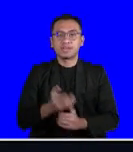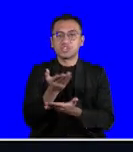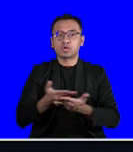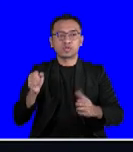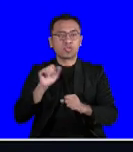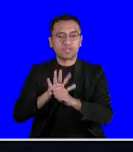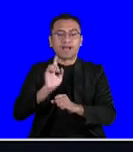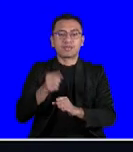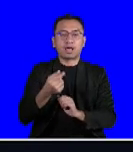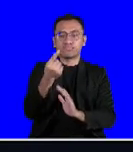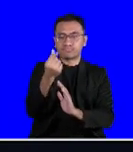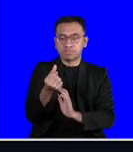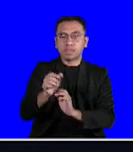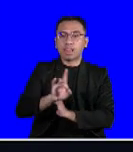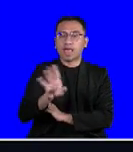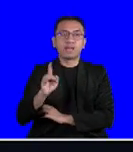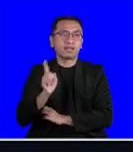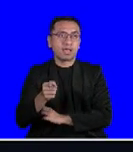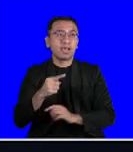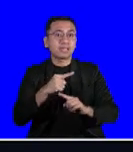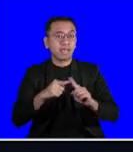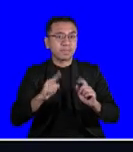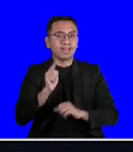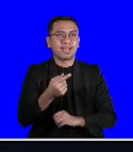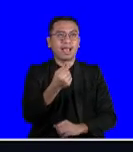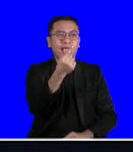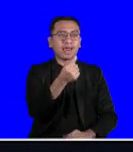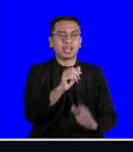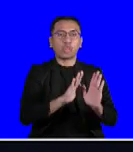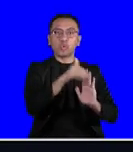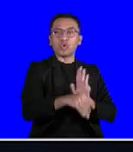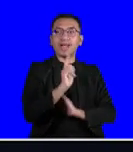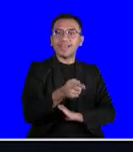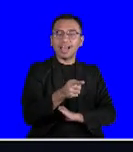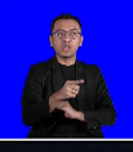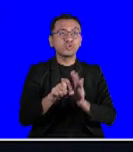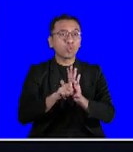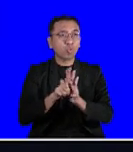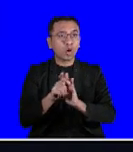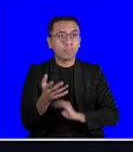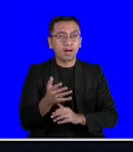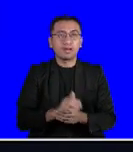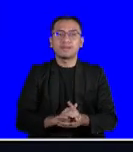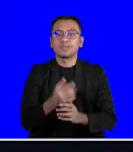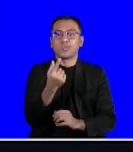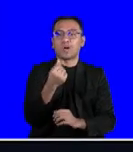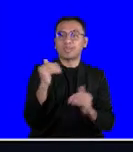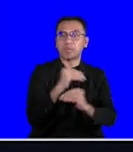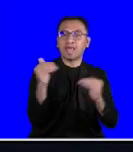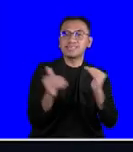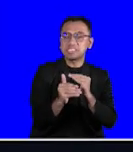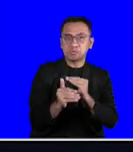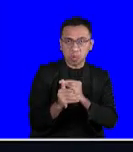benar. Tapi sebenarnya ada juga pengeluaran yang turun, kan? Nah, pengeluaran yang turun ini contohnya seperti transportasi. Karena